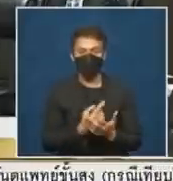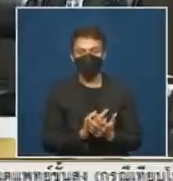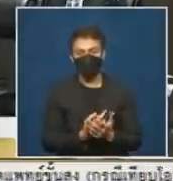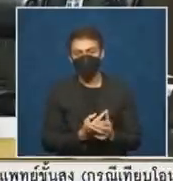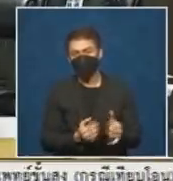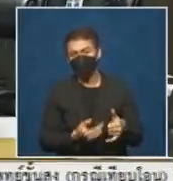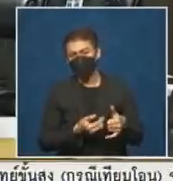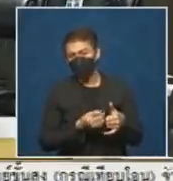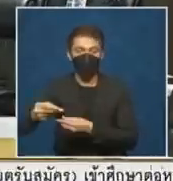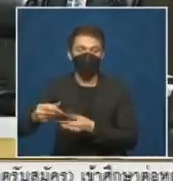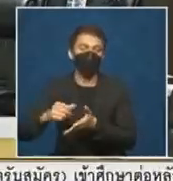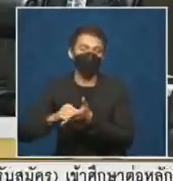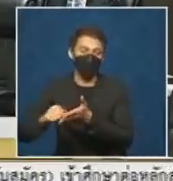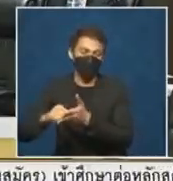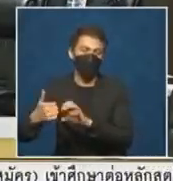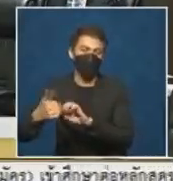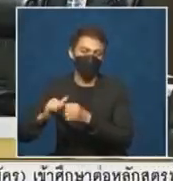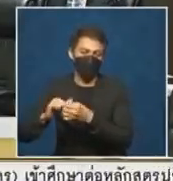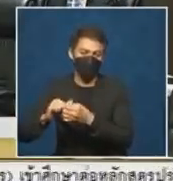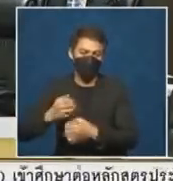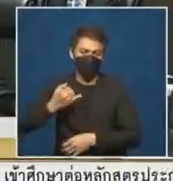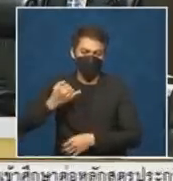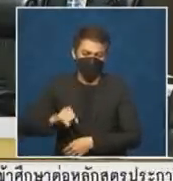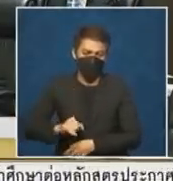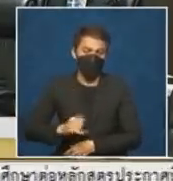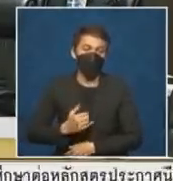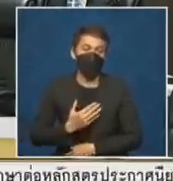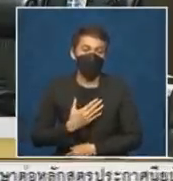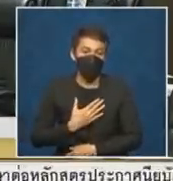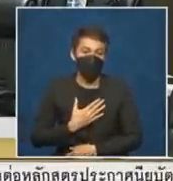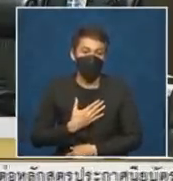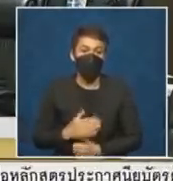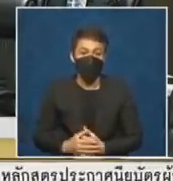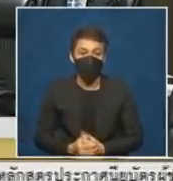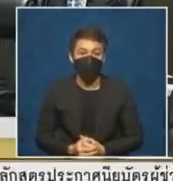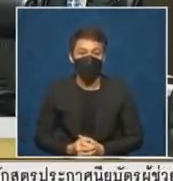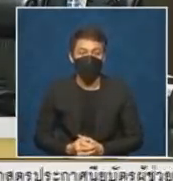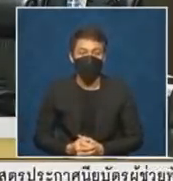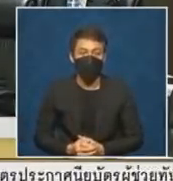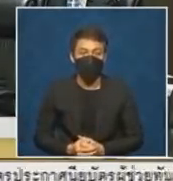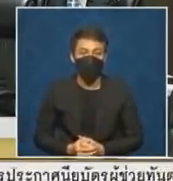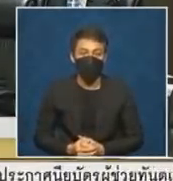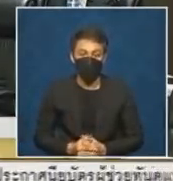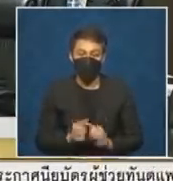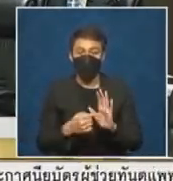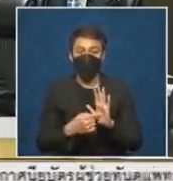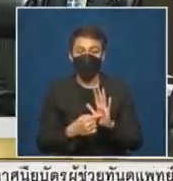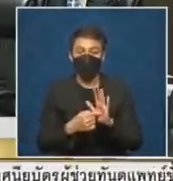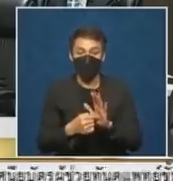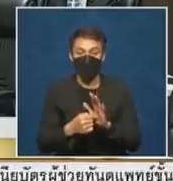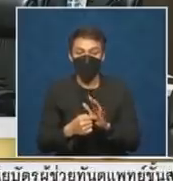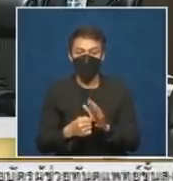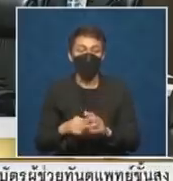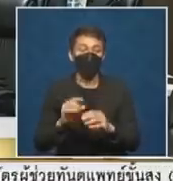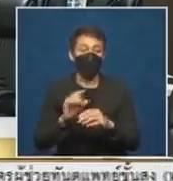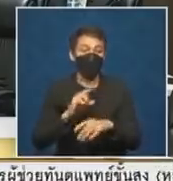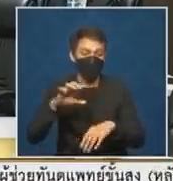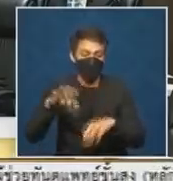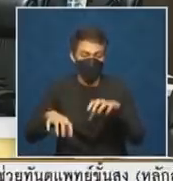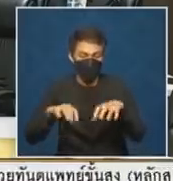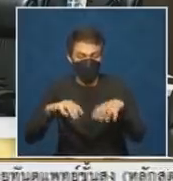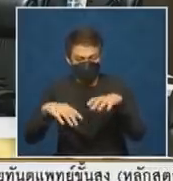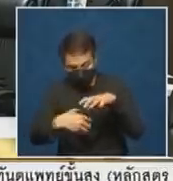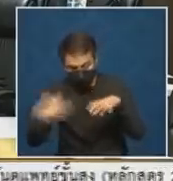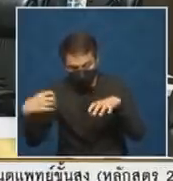ว ์ เป็นวาทะกรรมนะฮะไม ่ มีใครเขาเชื่อแหละฮะจริงๆนะฮะอันนั้น100ล้านไม่มีใครเขาเชื่